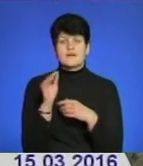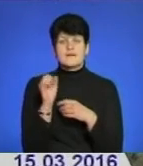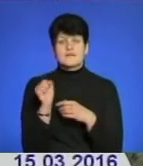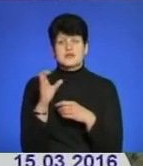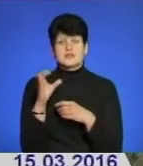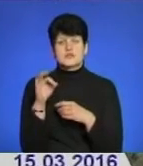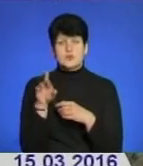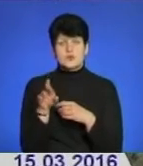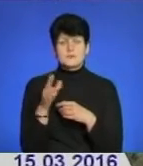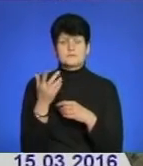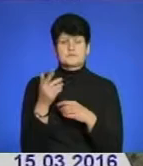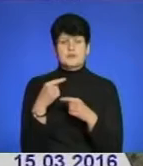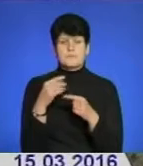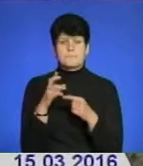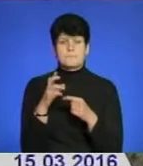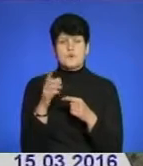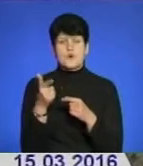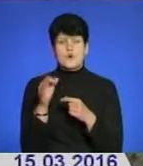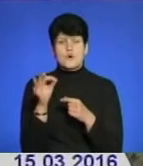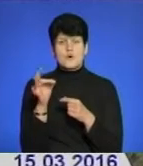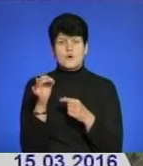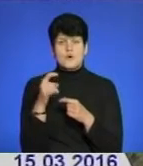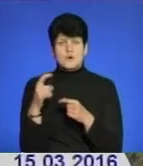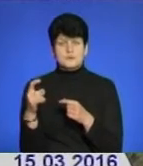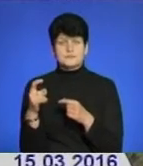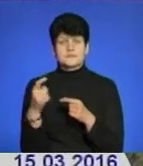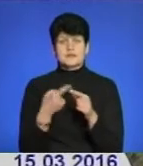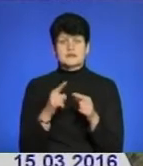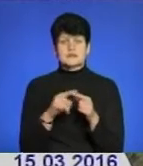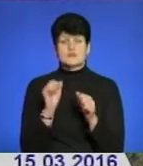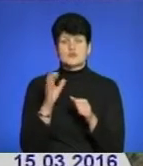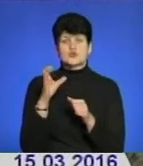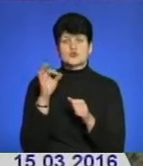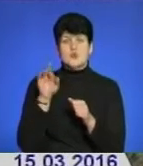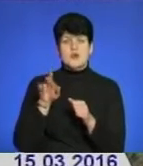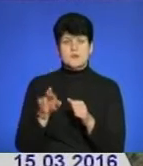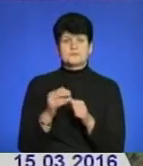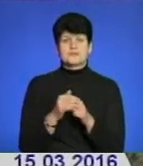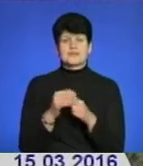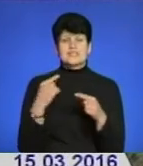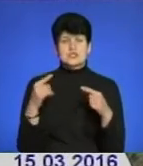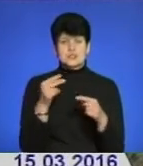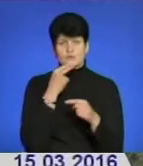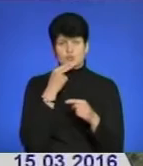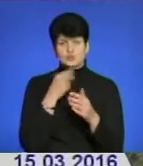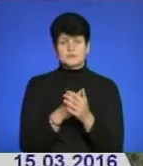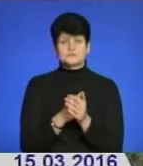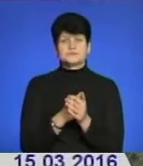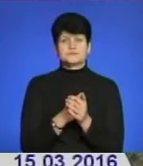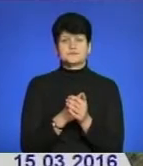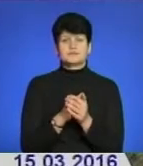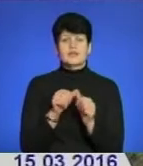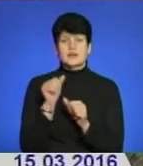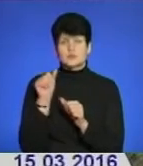в бобових інших, той самий горох, це може бути соя чи інші продукти. Бобові.